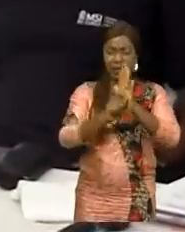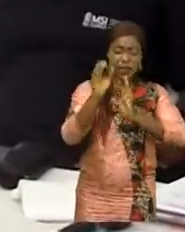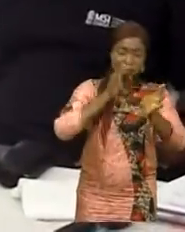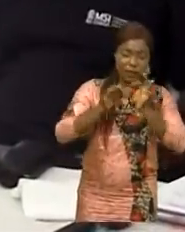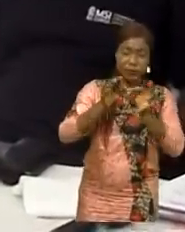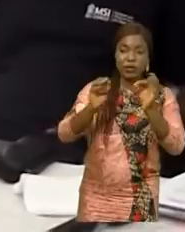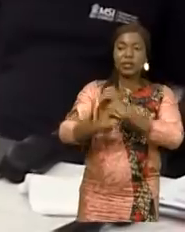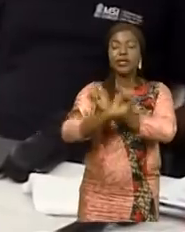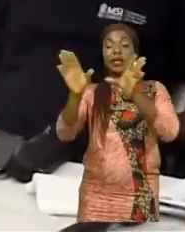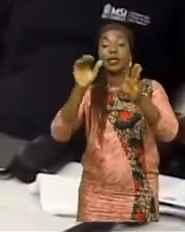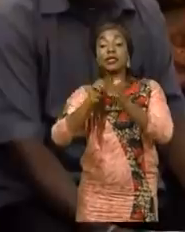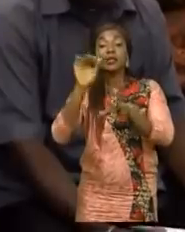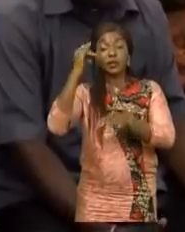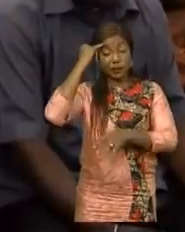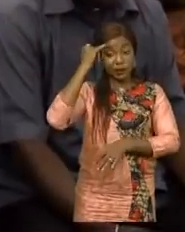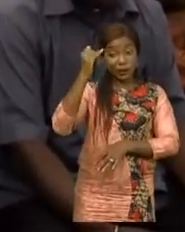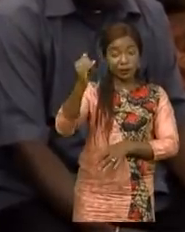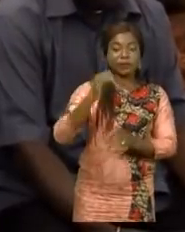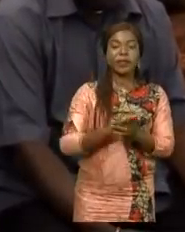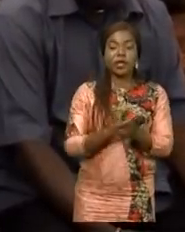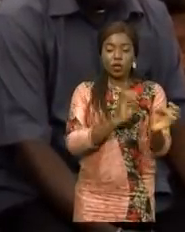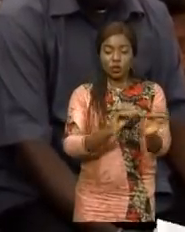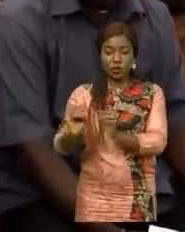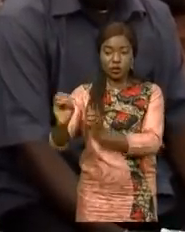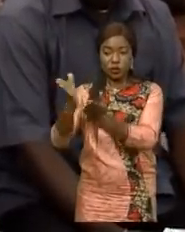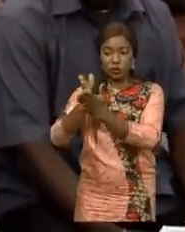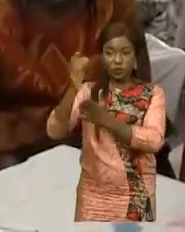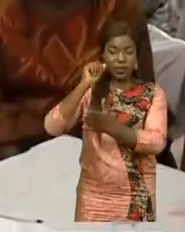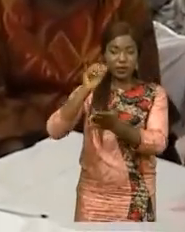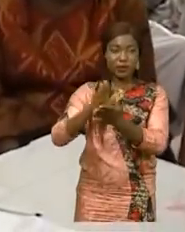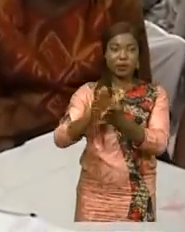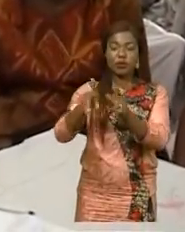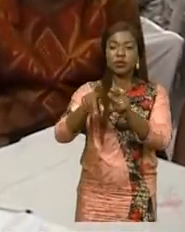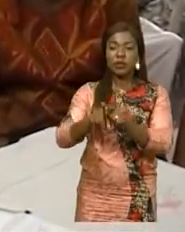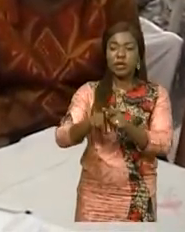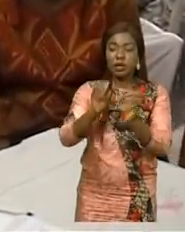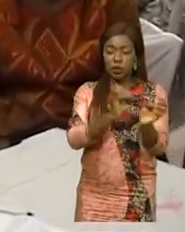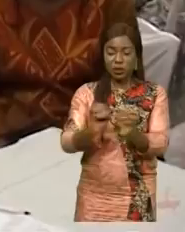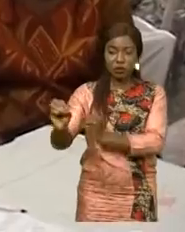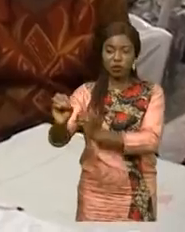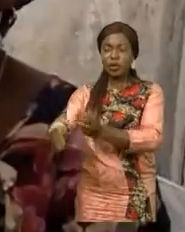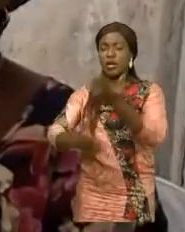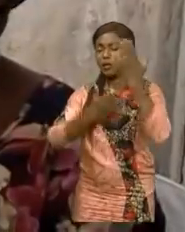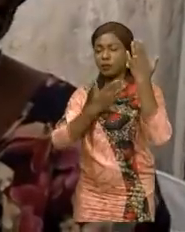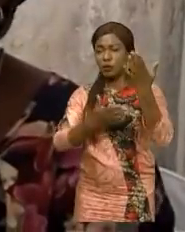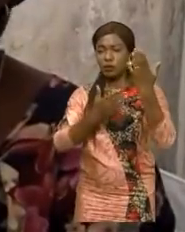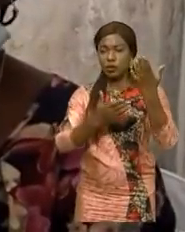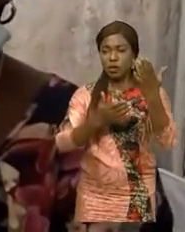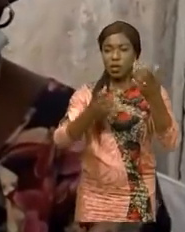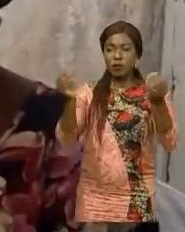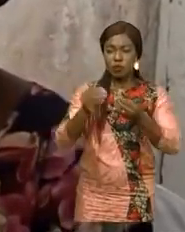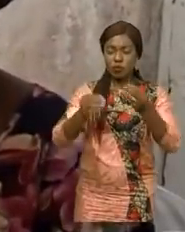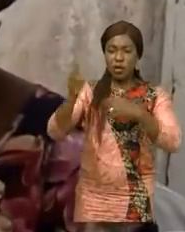dans cette logique les organisations féminines et les droits des femmes une des principales composantes au regard des échecs enregistrés